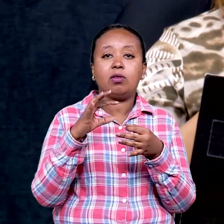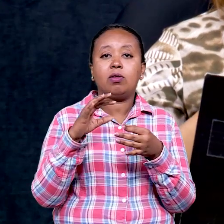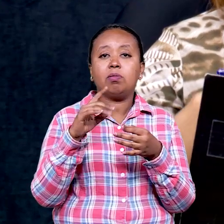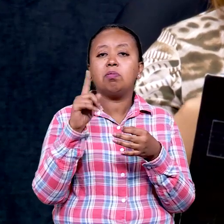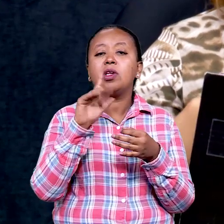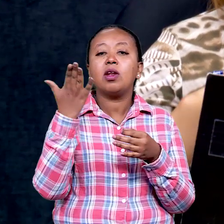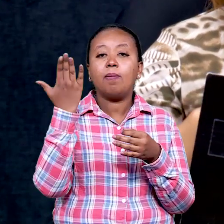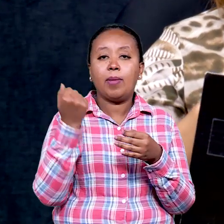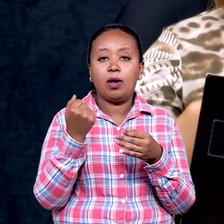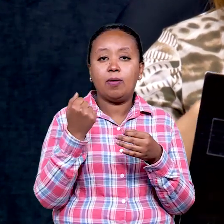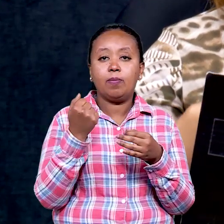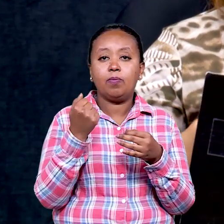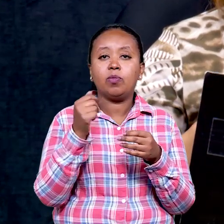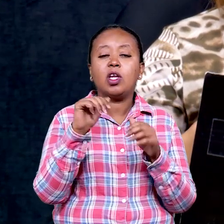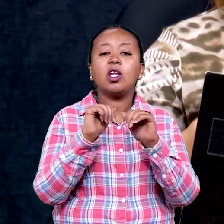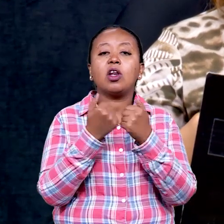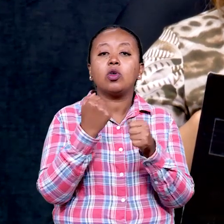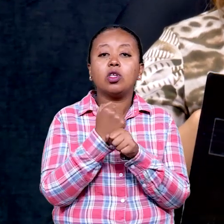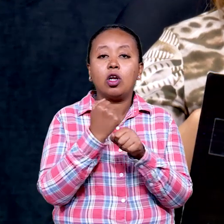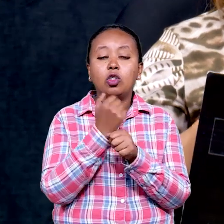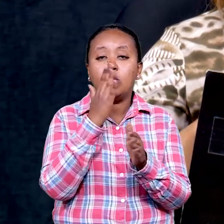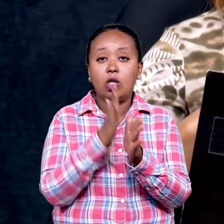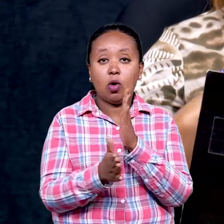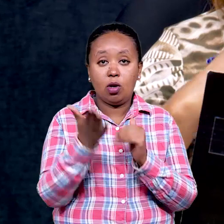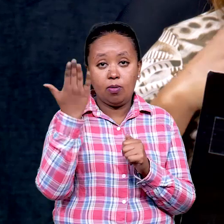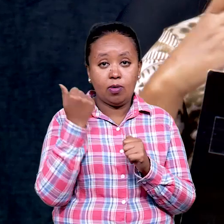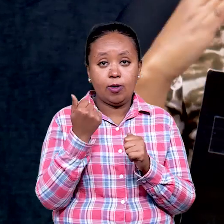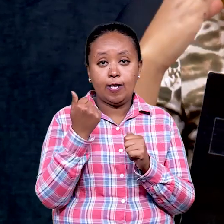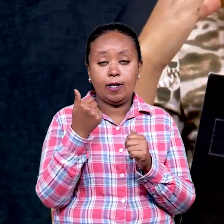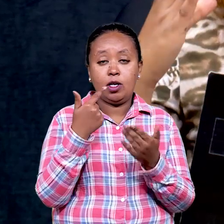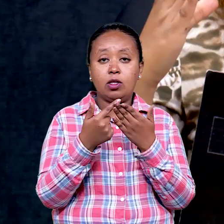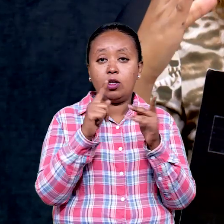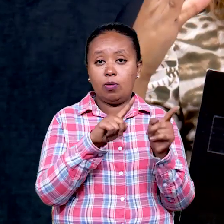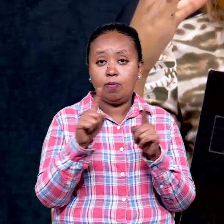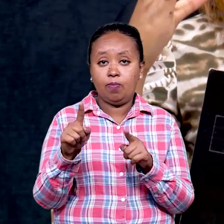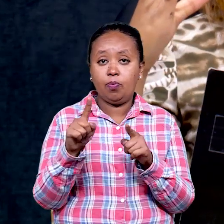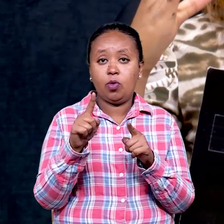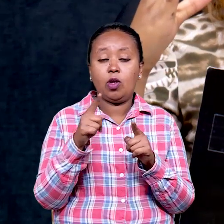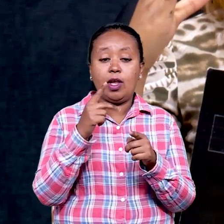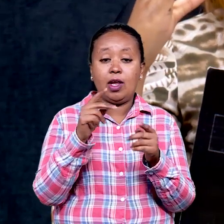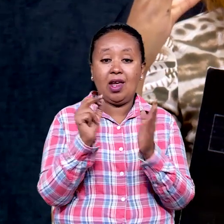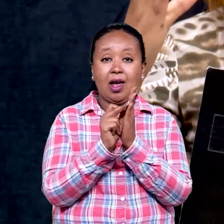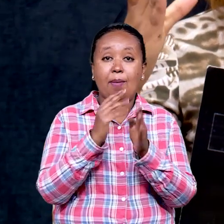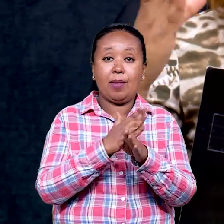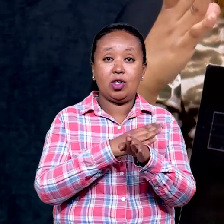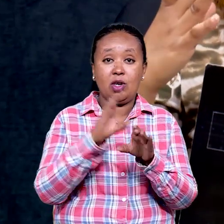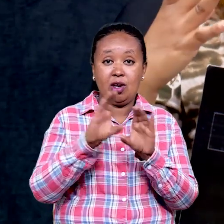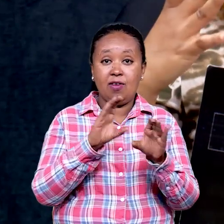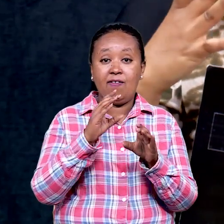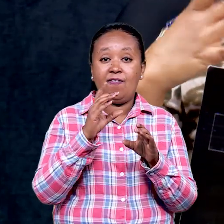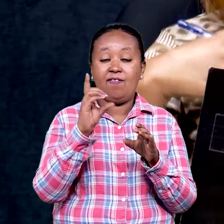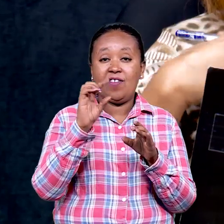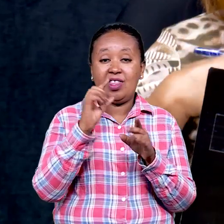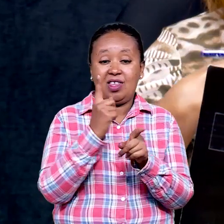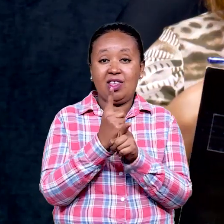እንዴት ነው ስራቸውን ሲያከናውኑ የነበሩት? እነዚህ ደግሞ የህግ ማሻሻዎች የተደረገባቸው የፍትህ አካላት ምን